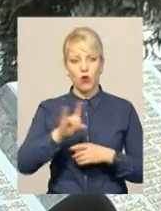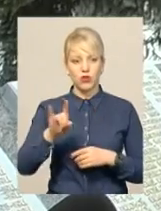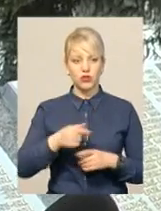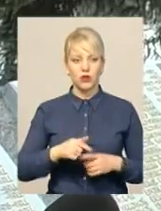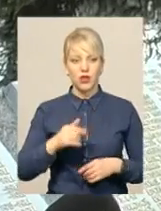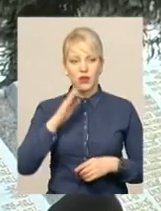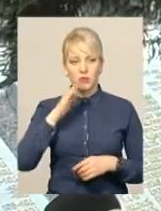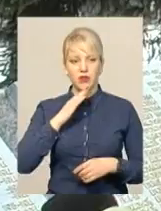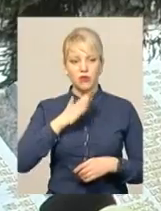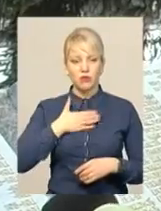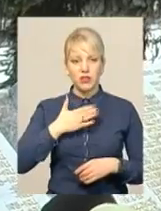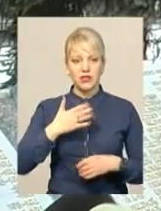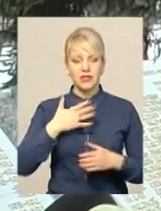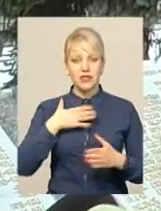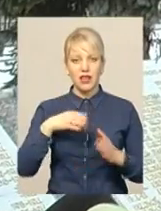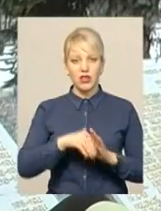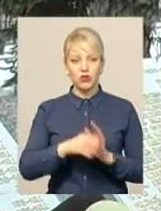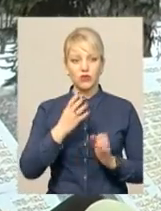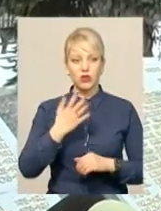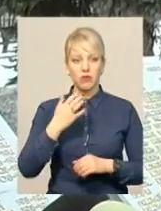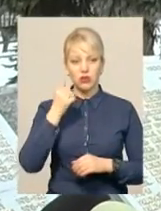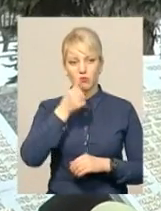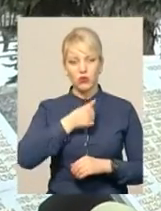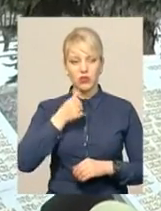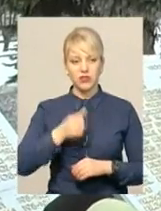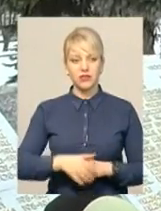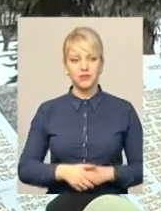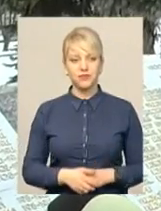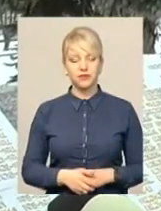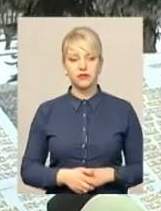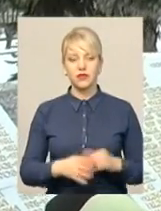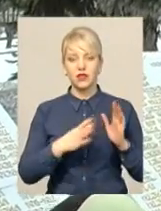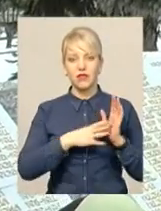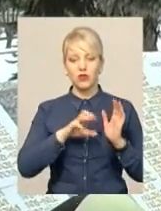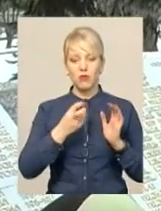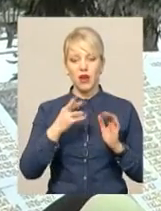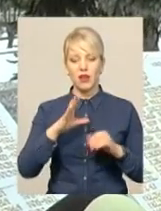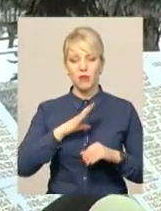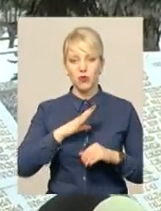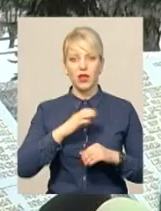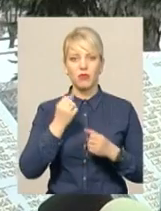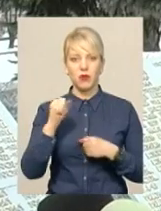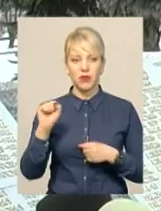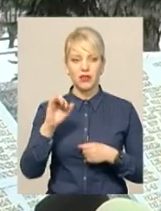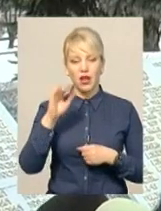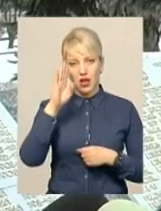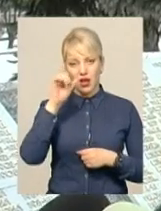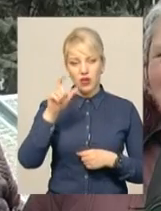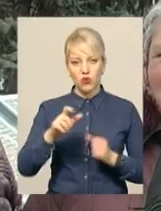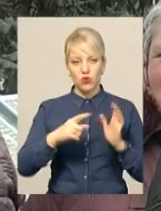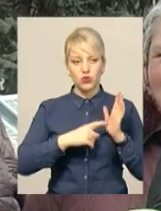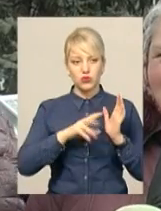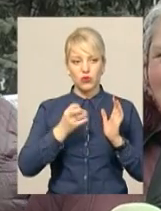Батько мій загинув у 45-му році. Ну так, да. 9 мая була победа, а його 6 мая розірвало